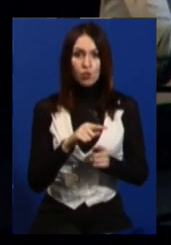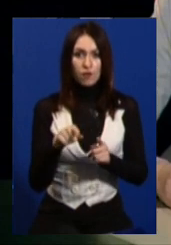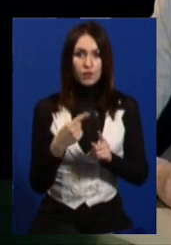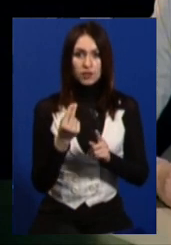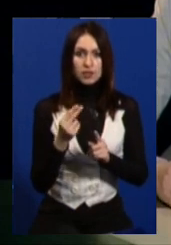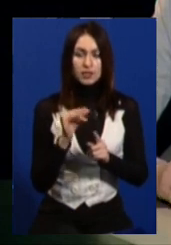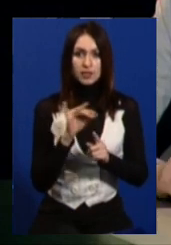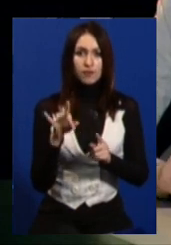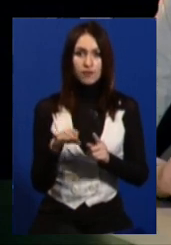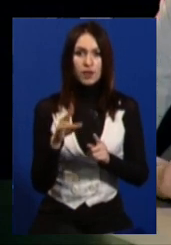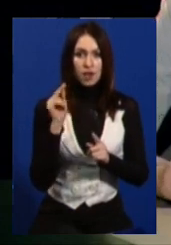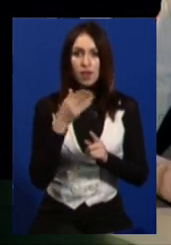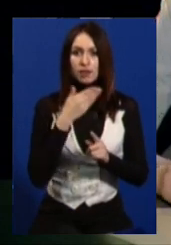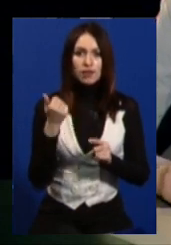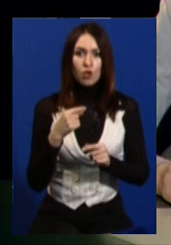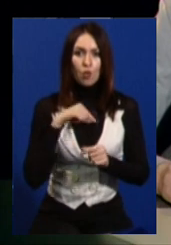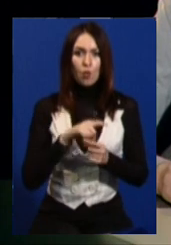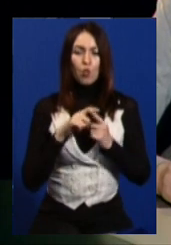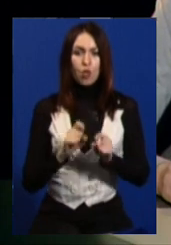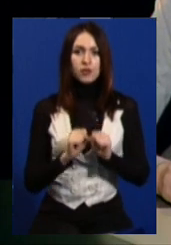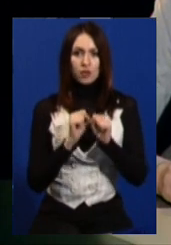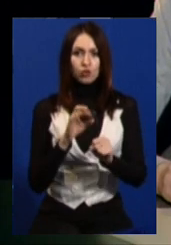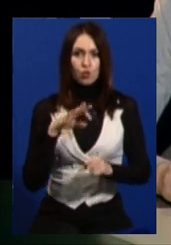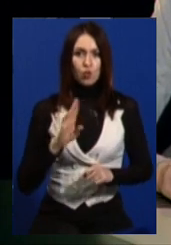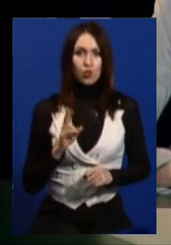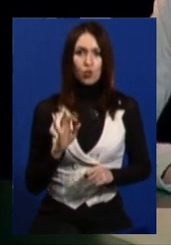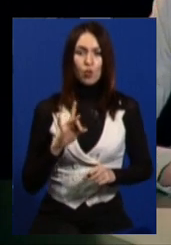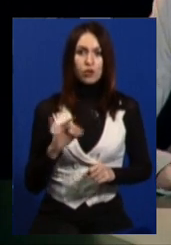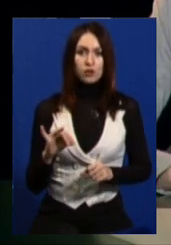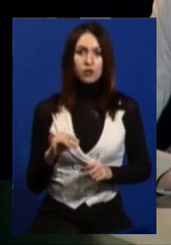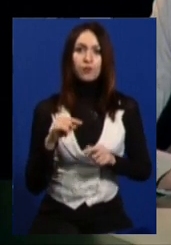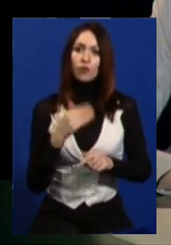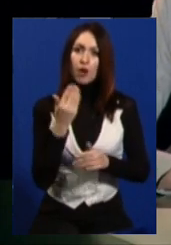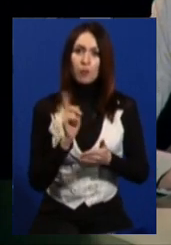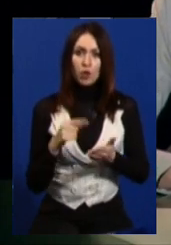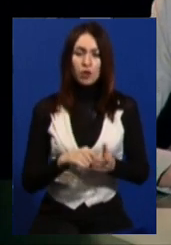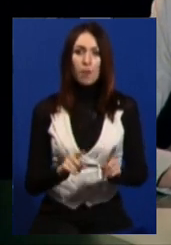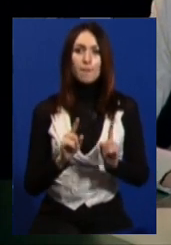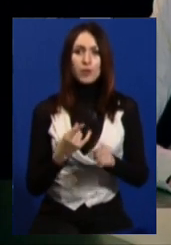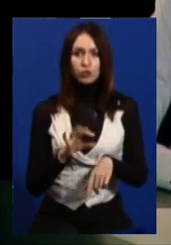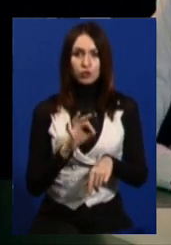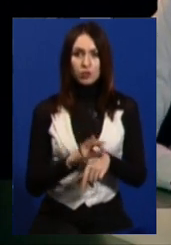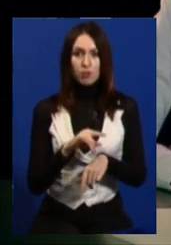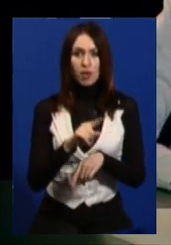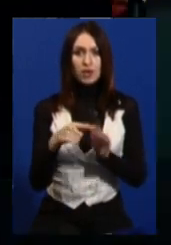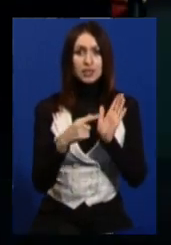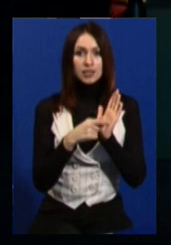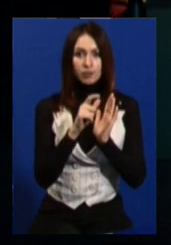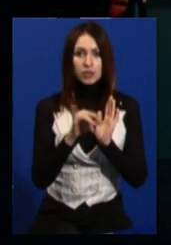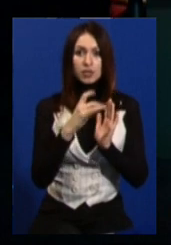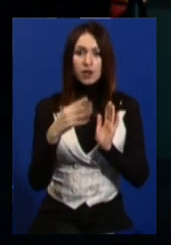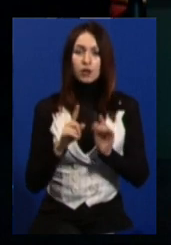не мають імунного захисту від кору. Тут запитання, чому захворіли оті семеро з 40,